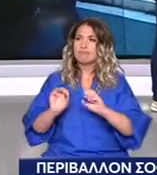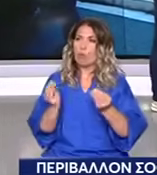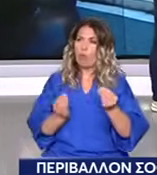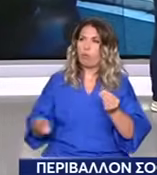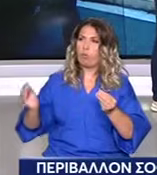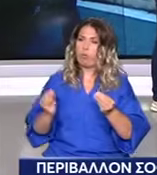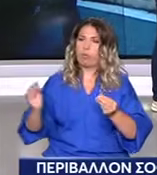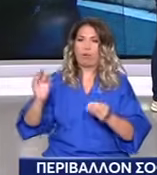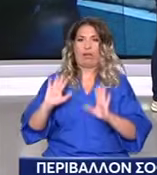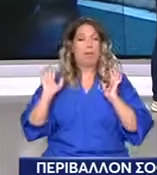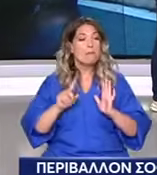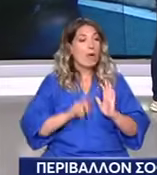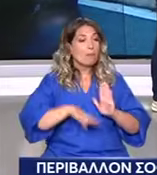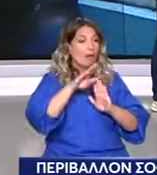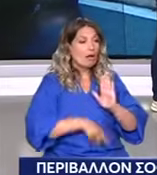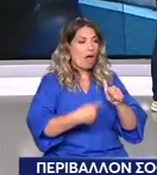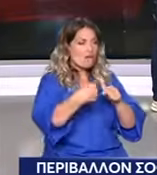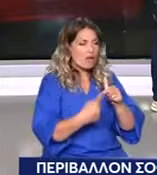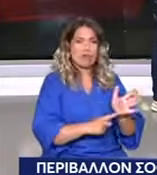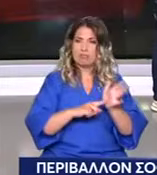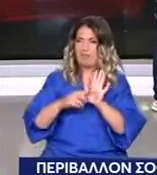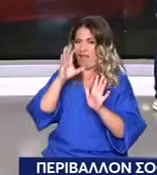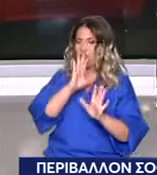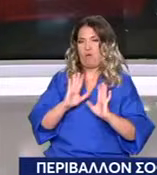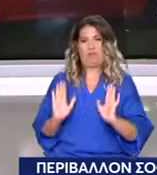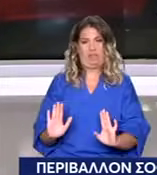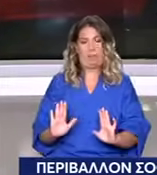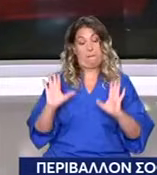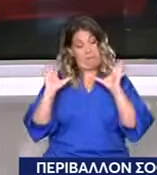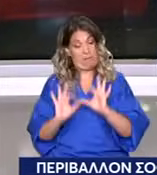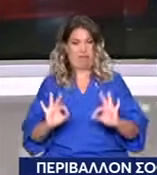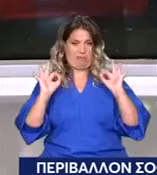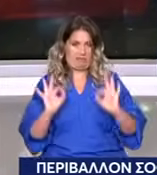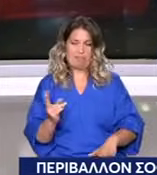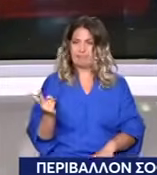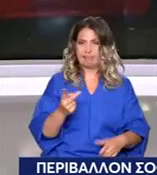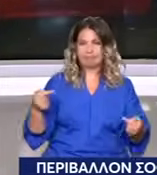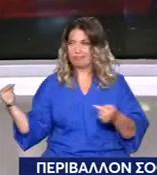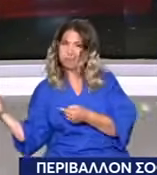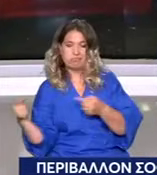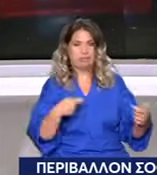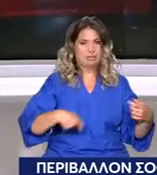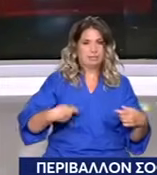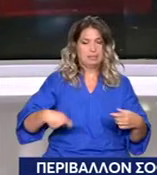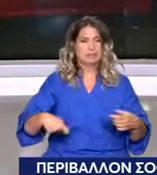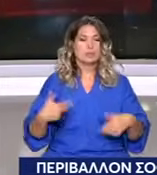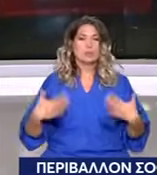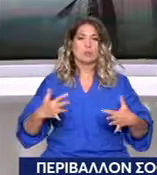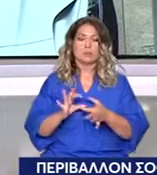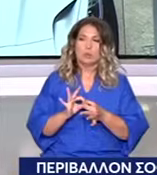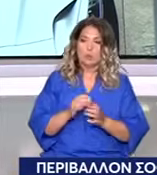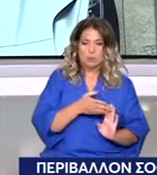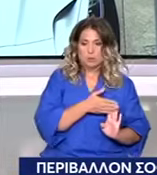όχι το αντίθετο. Έχουμε πράγματι μια αντιδικία που εξελίσσεται σε μια διαρκείας